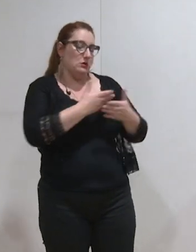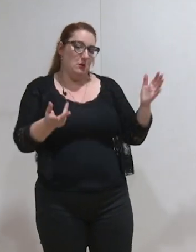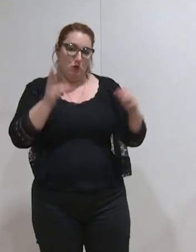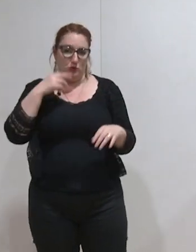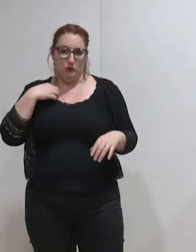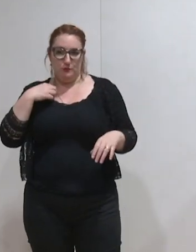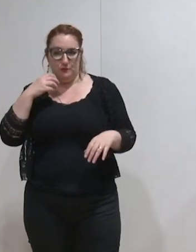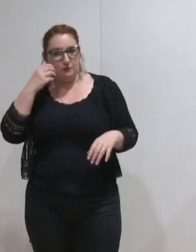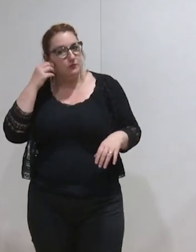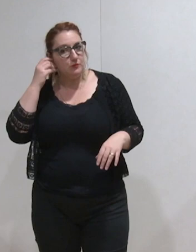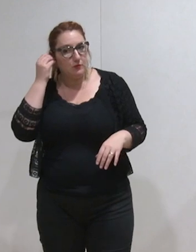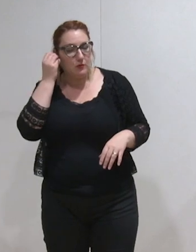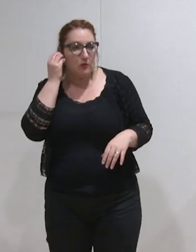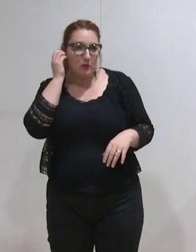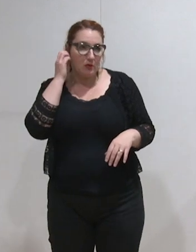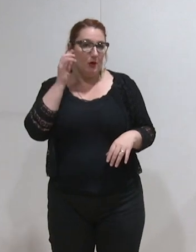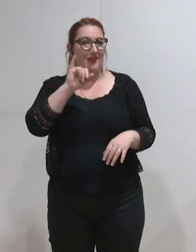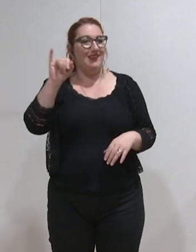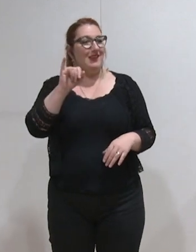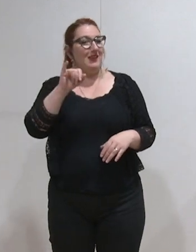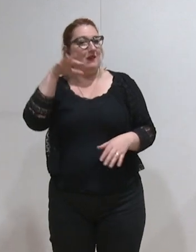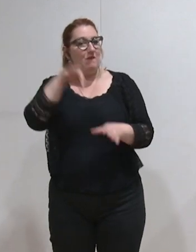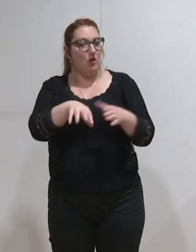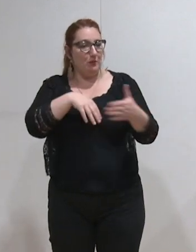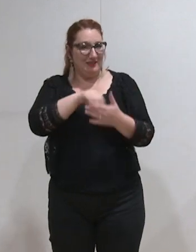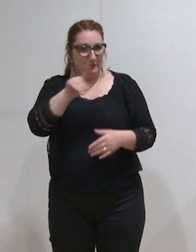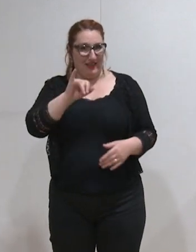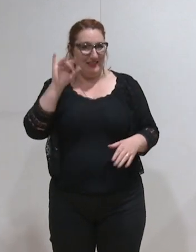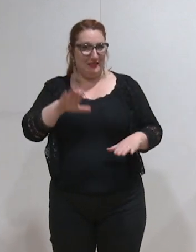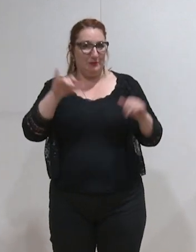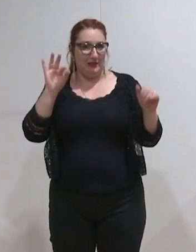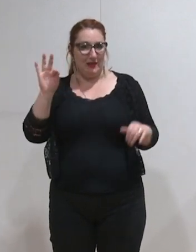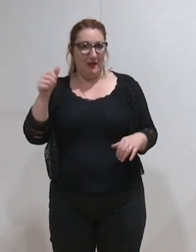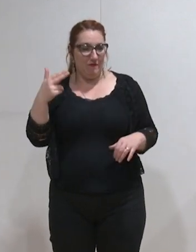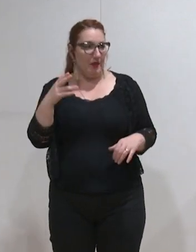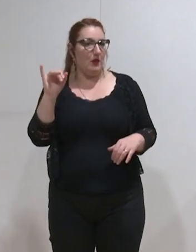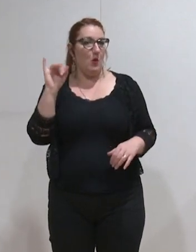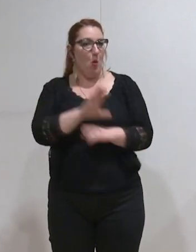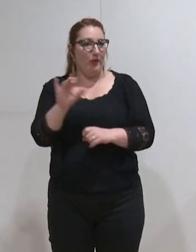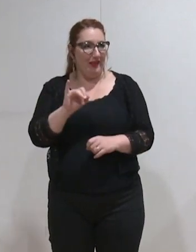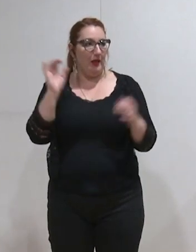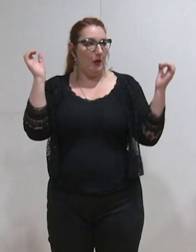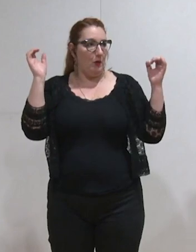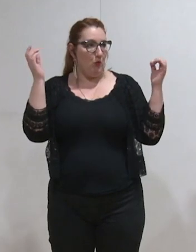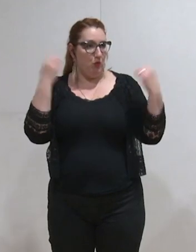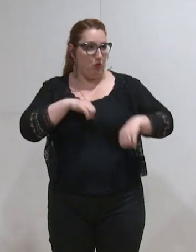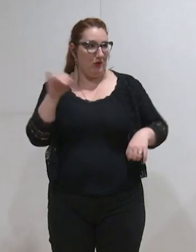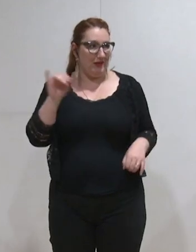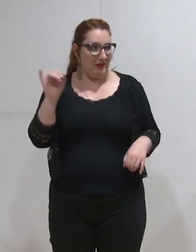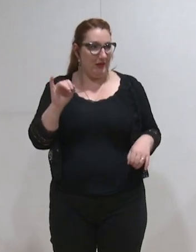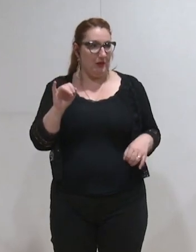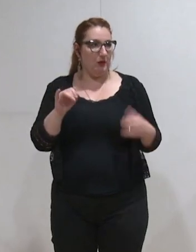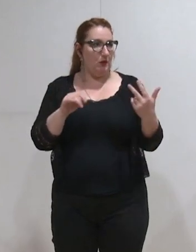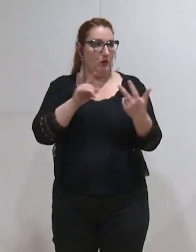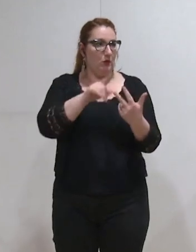bien donc qui ne prend pas part au vote qui s'abstient fr national qui est contre qui est pour donc les